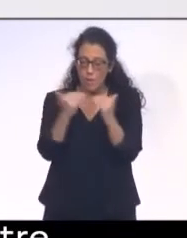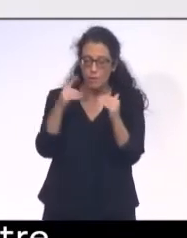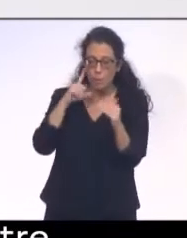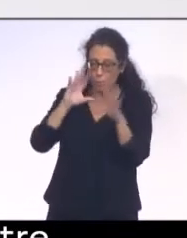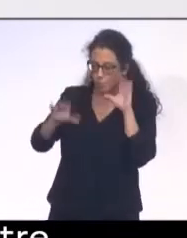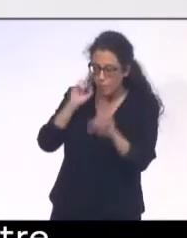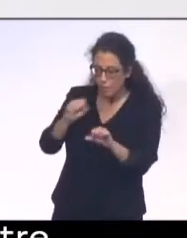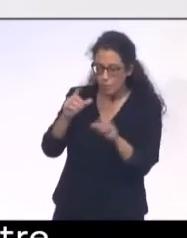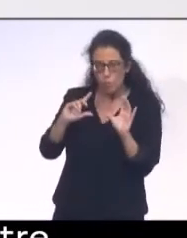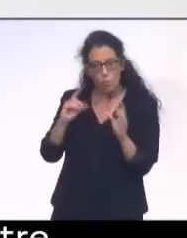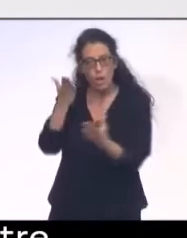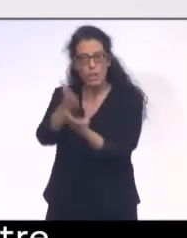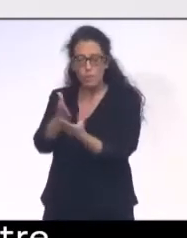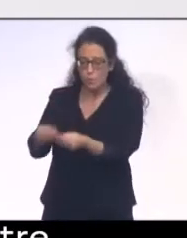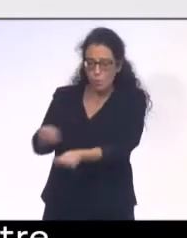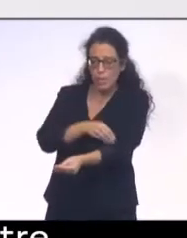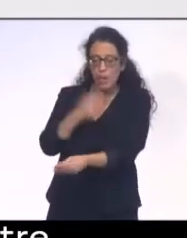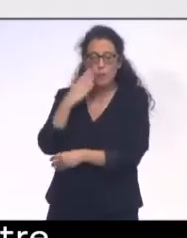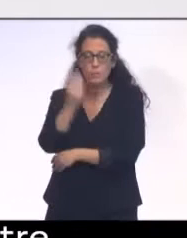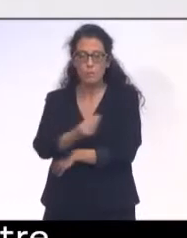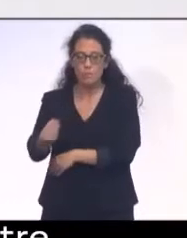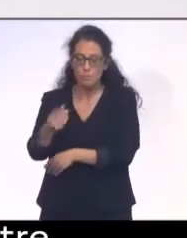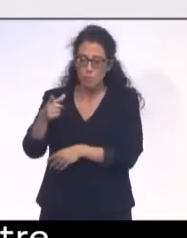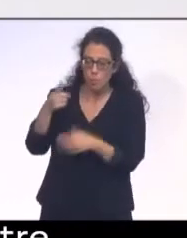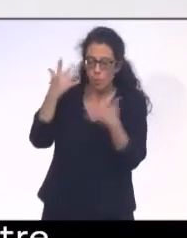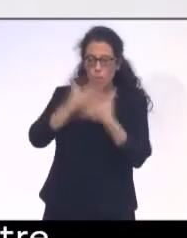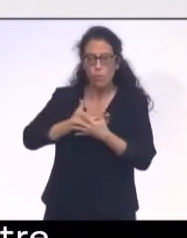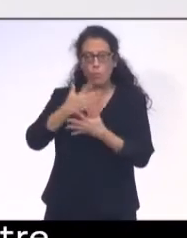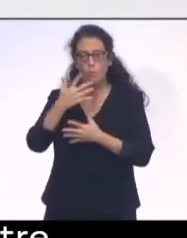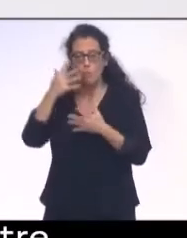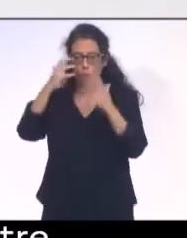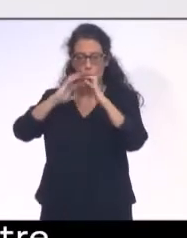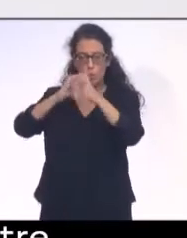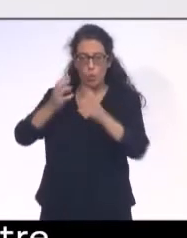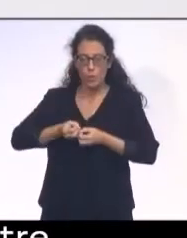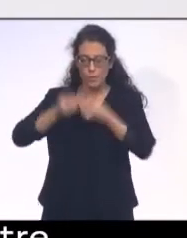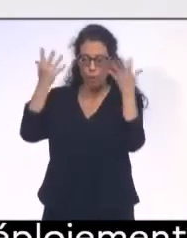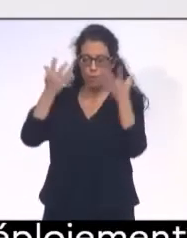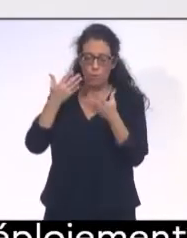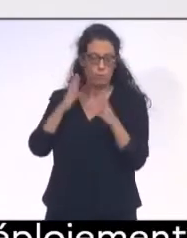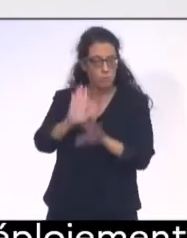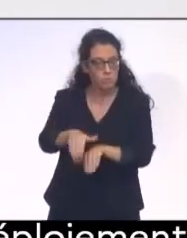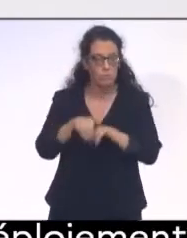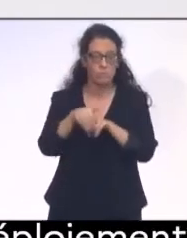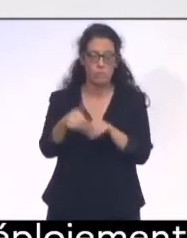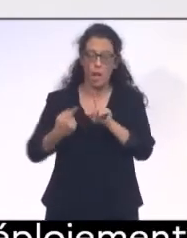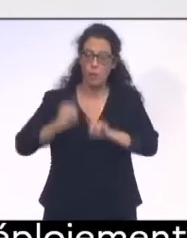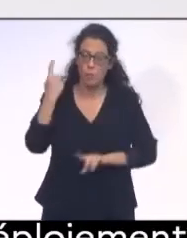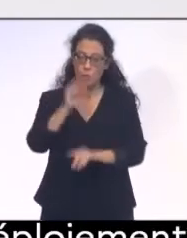d'intervention précoce pour les enfants présentant un trouble du neurodéveloppement. Il en va de la continuité des soins, c'est extrêmement